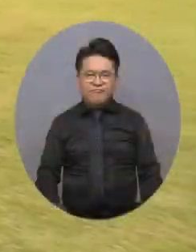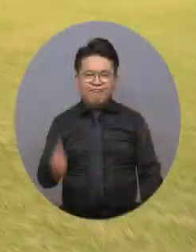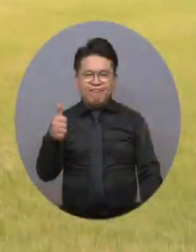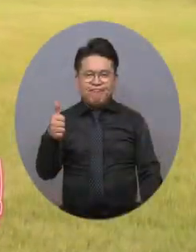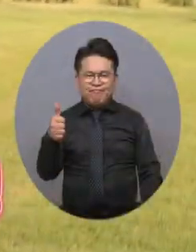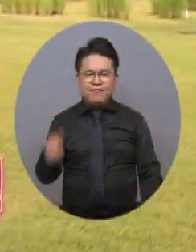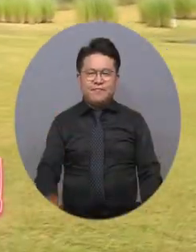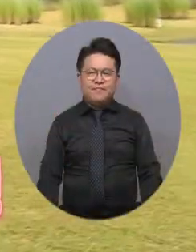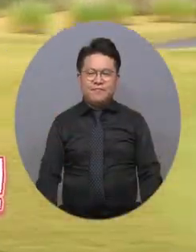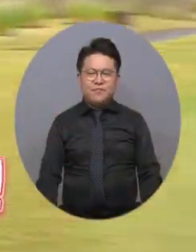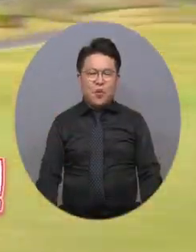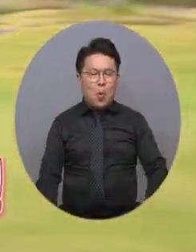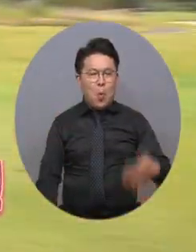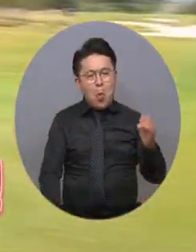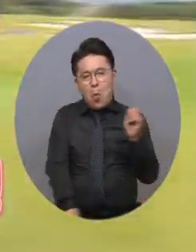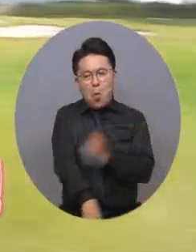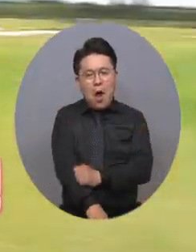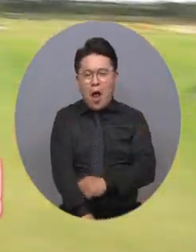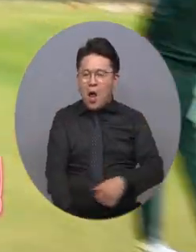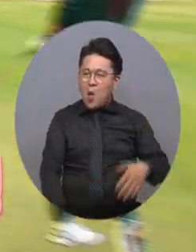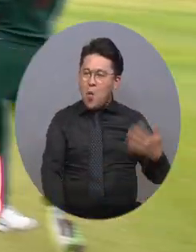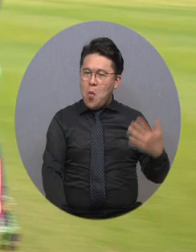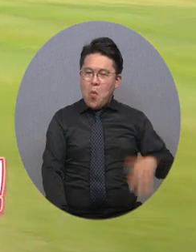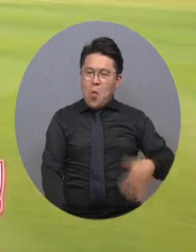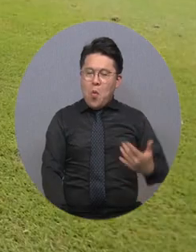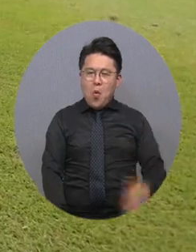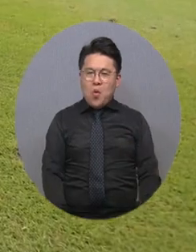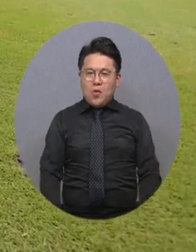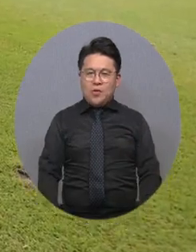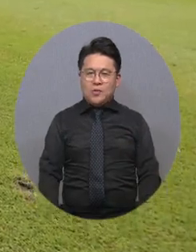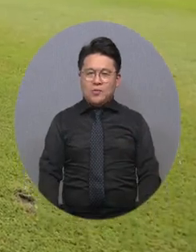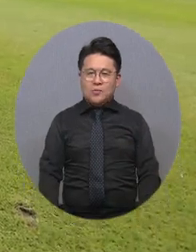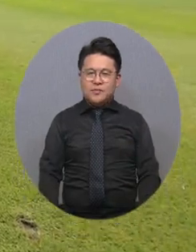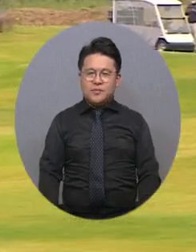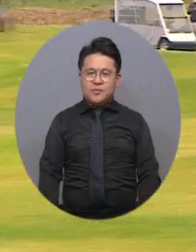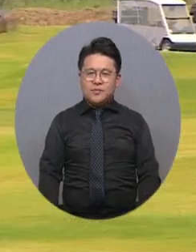굿샷! 와, 뭘 이렇게 잘 쳐? 왼쪽. 뭐야, 이거?